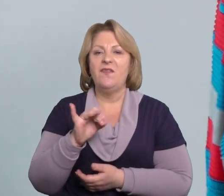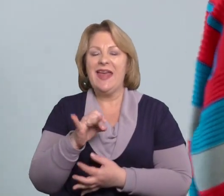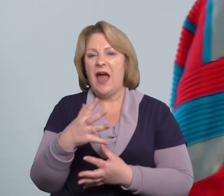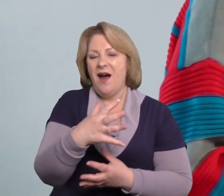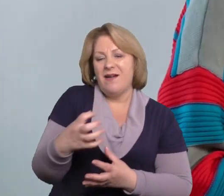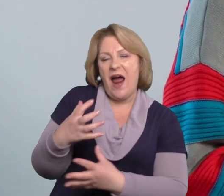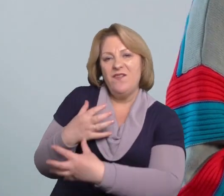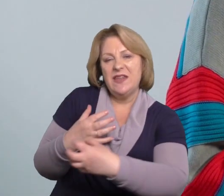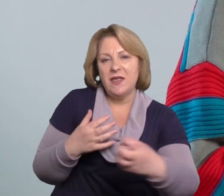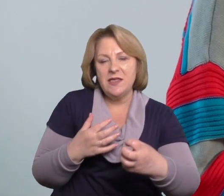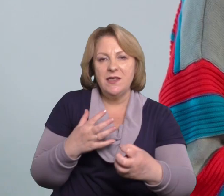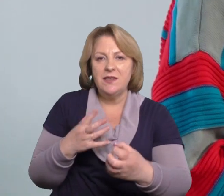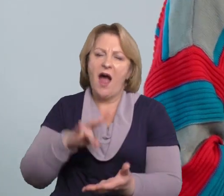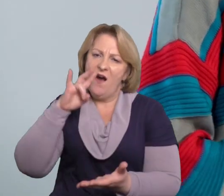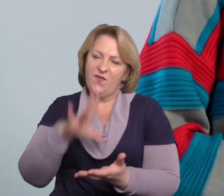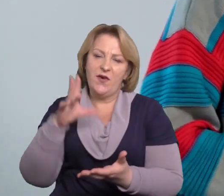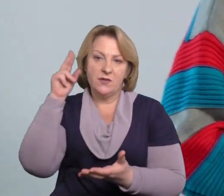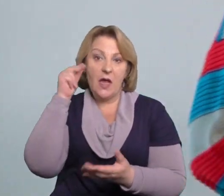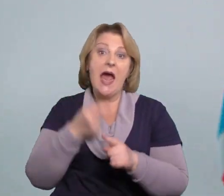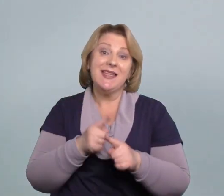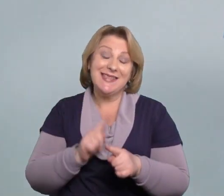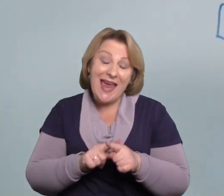ця стала, яку він знайшов, дорівнює